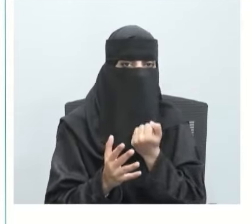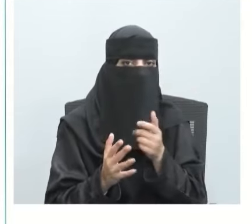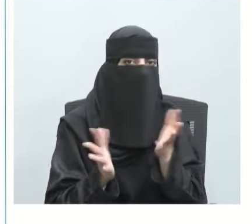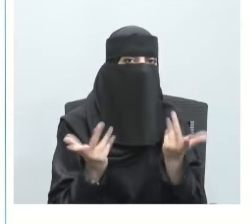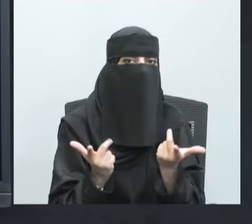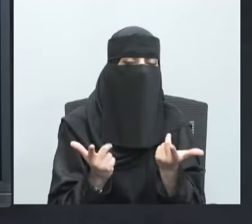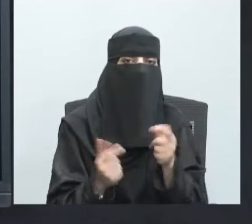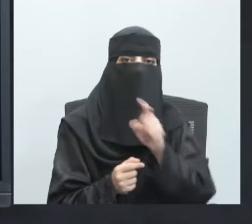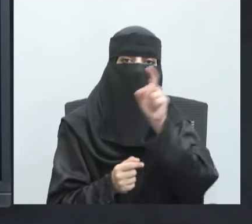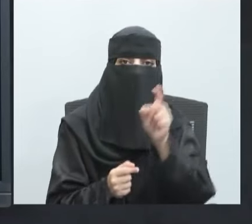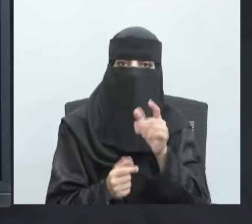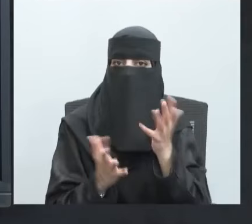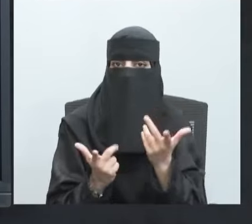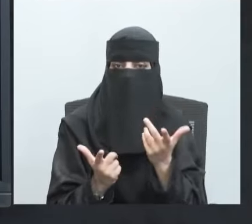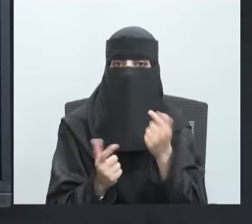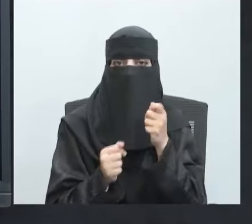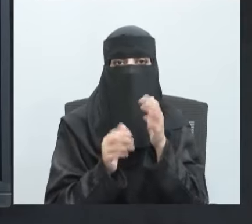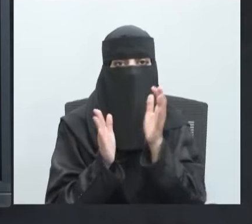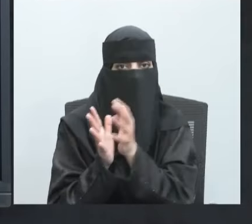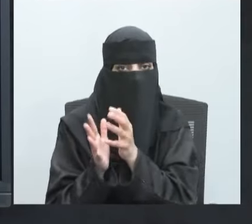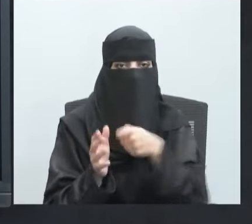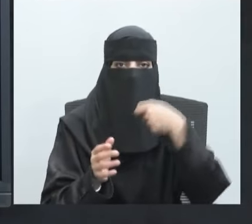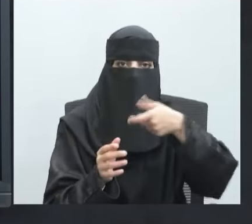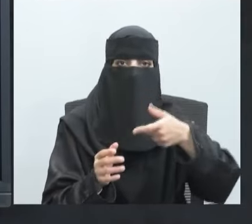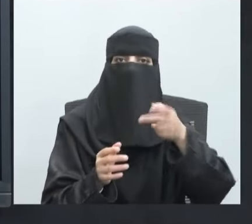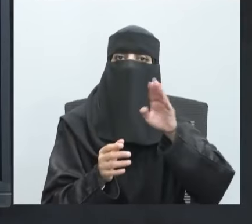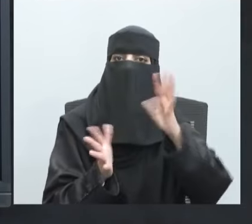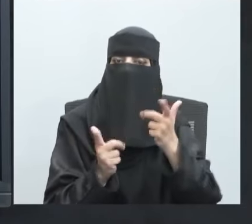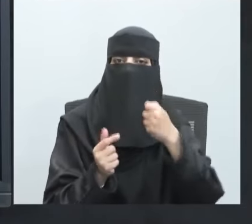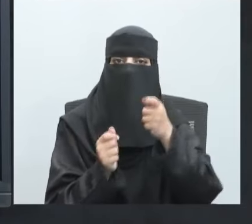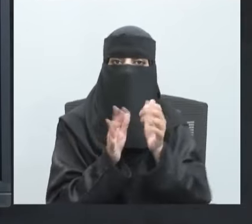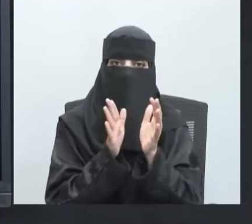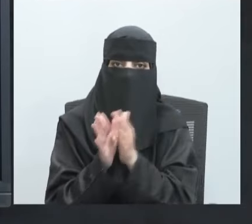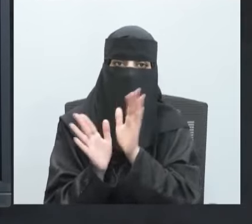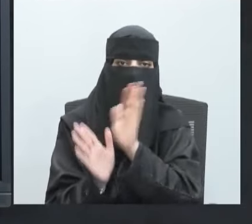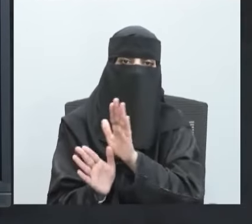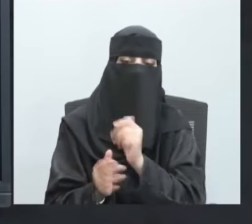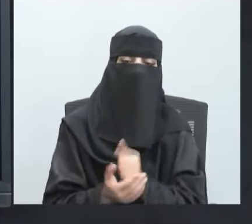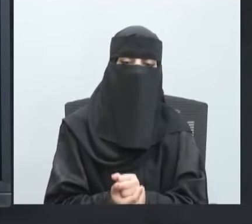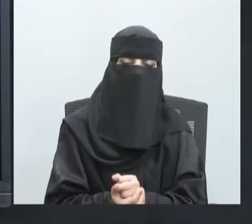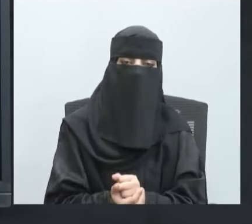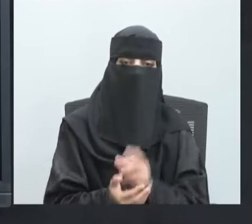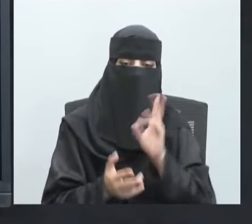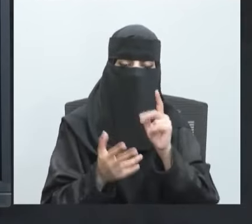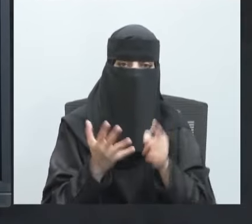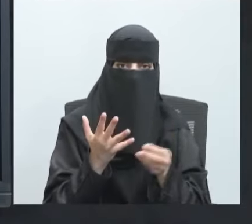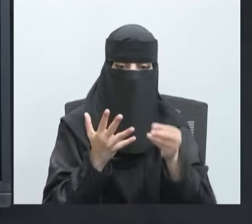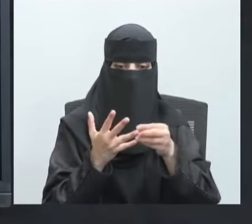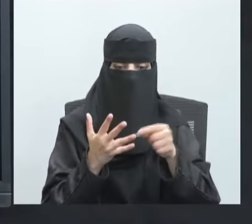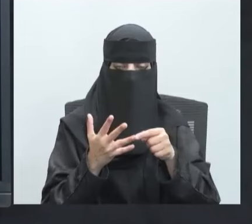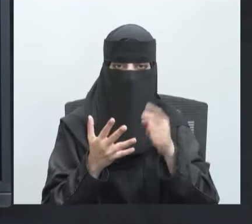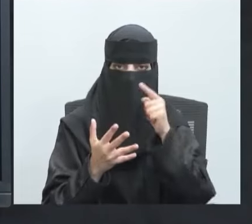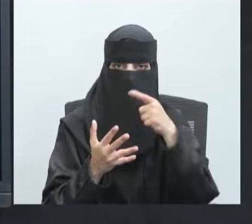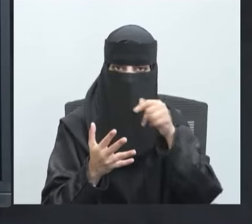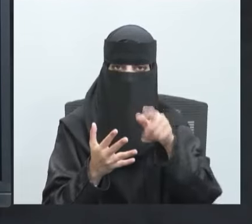الانفاق وكم مقدار الادخار الخطوه الثانيه بعد ذلك حدد المبلغ الذي